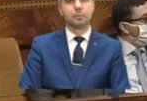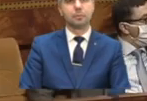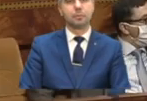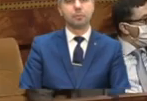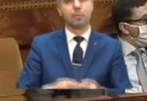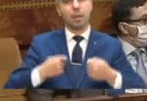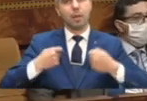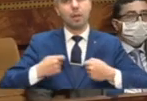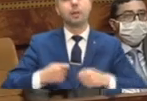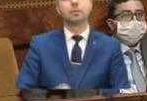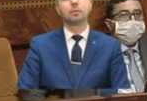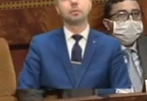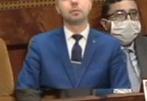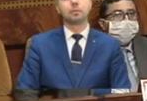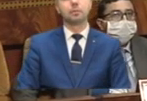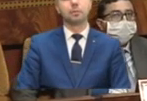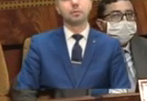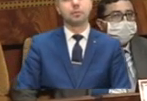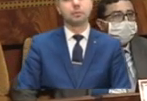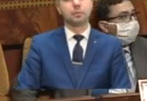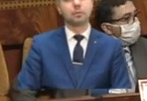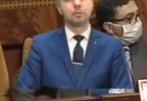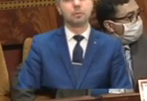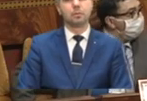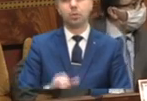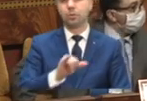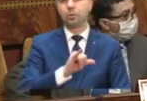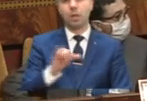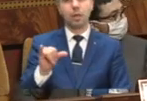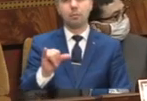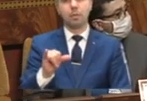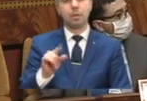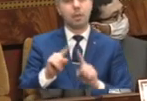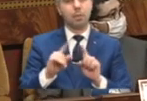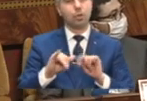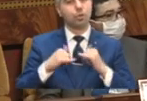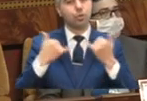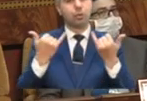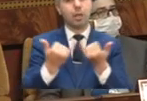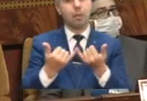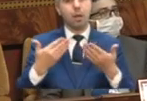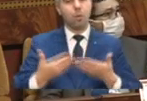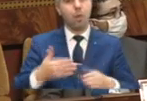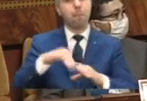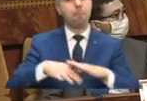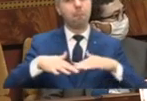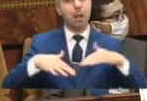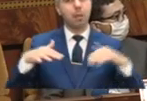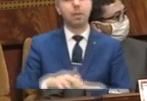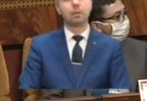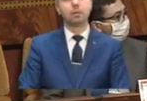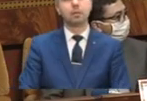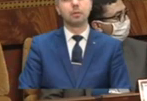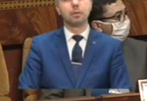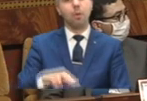السيدة الرئيسة المحترمة، ما عمرنا شفنا في الجلسة ديال البرلمان المغربي أن نائب